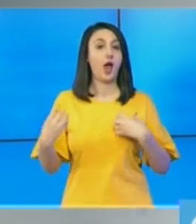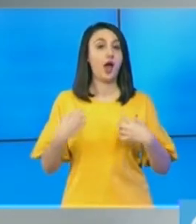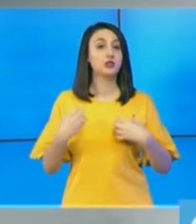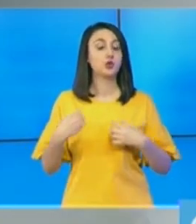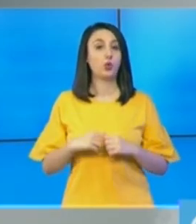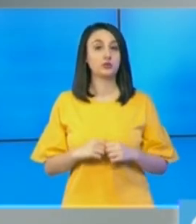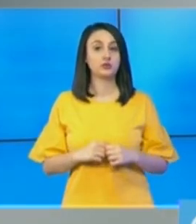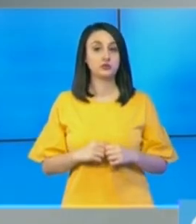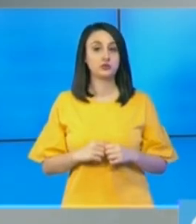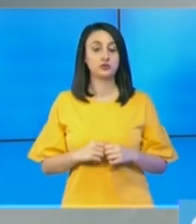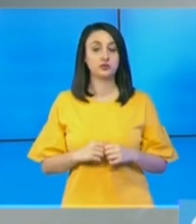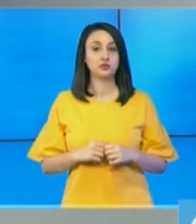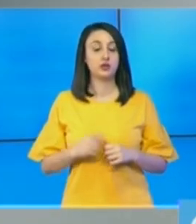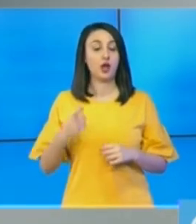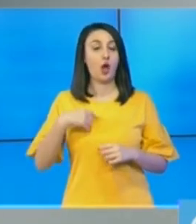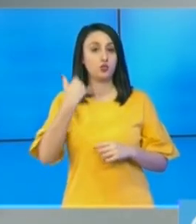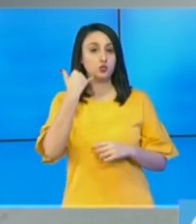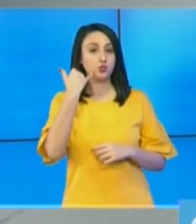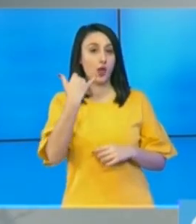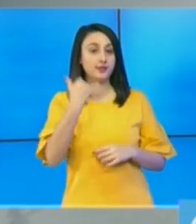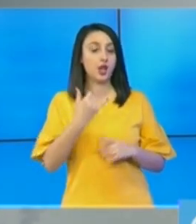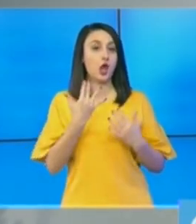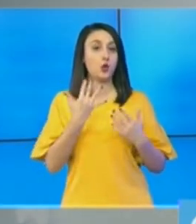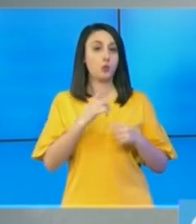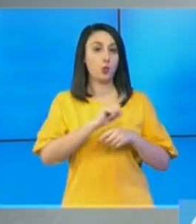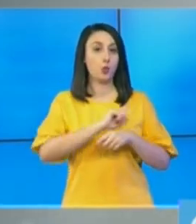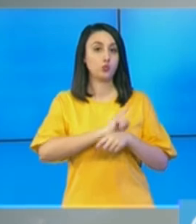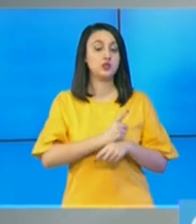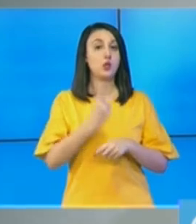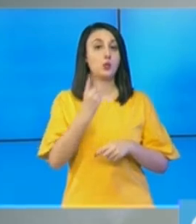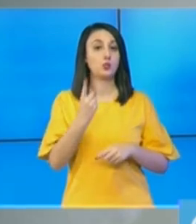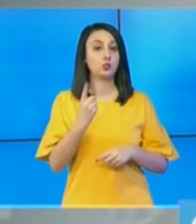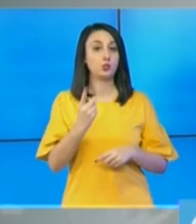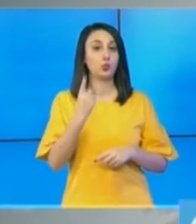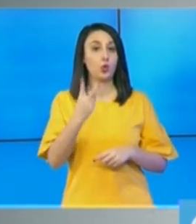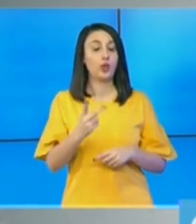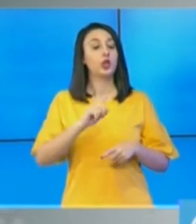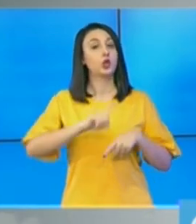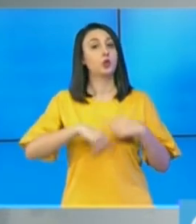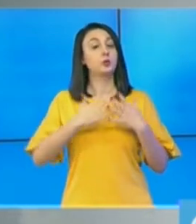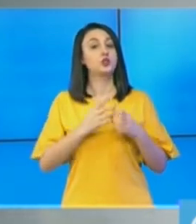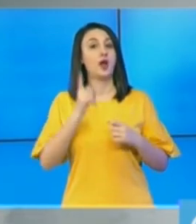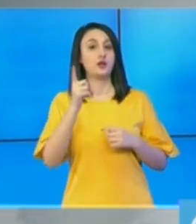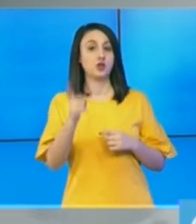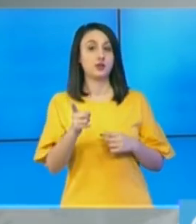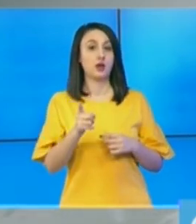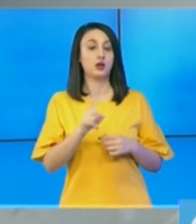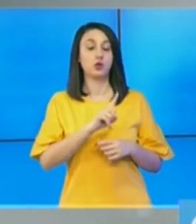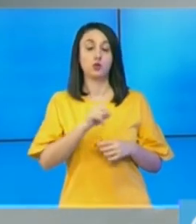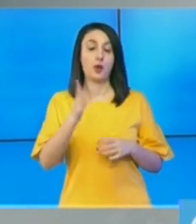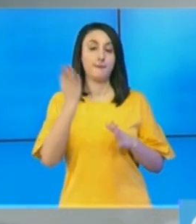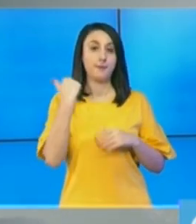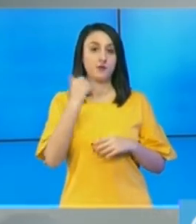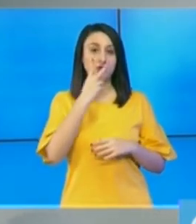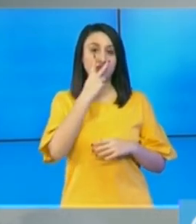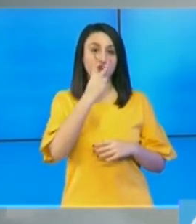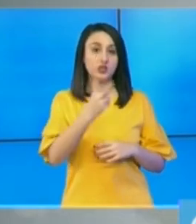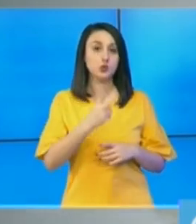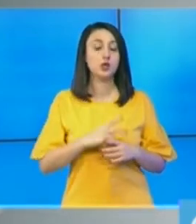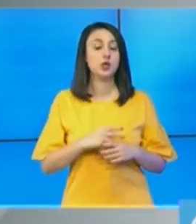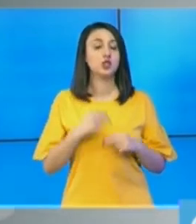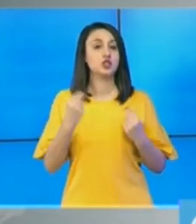Costin Mărculescu au sunat la numărul de urgență 112 după ce acesta nu a mai fost